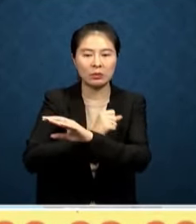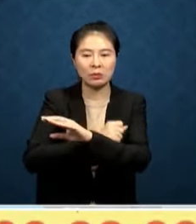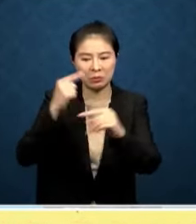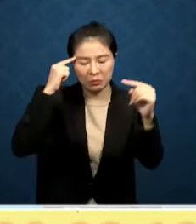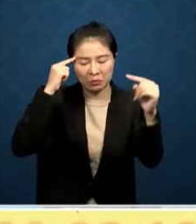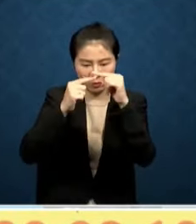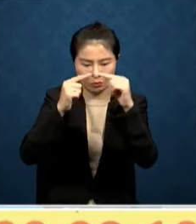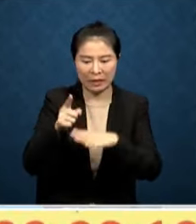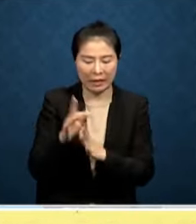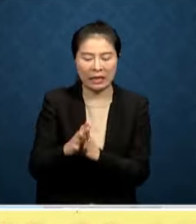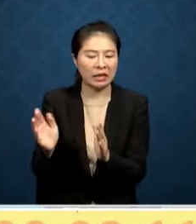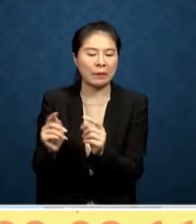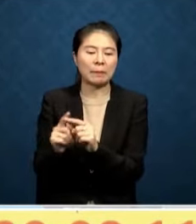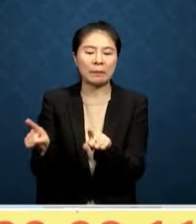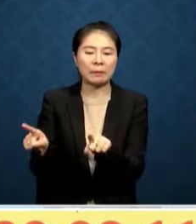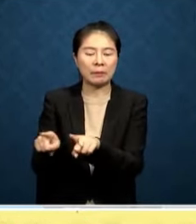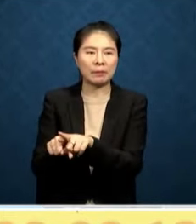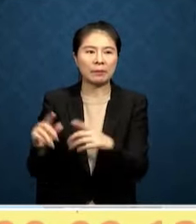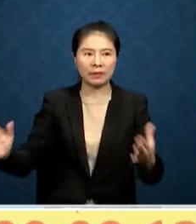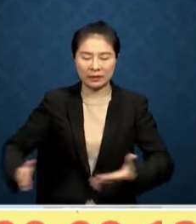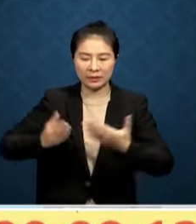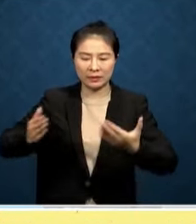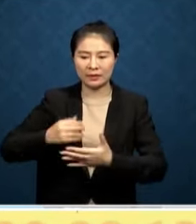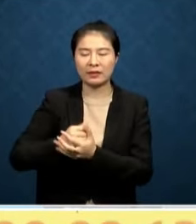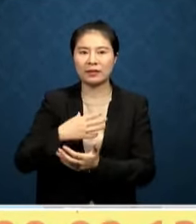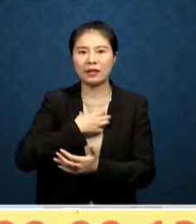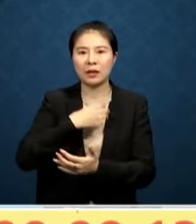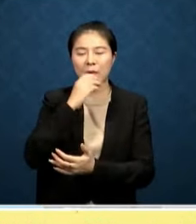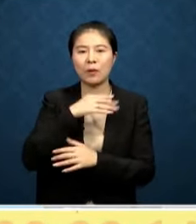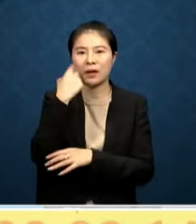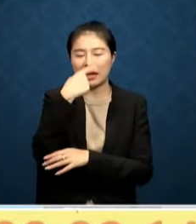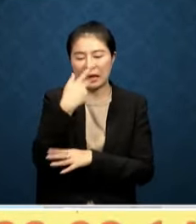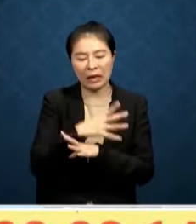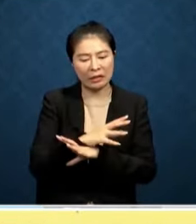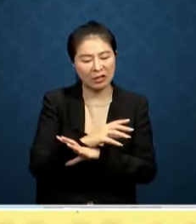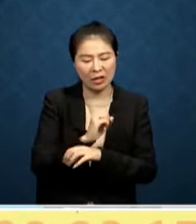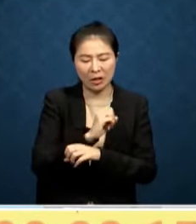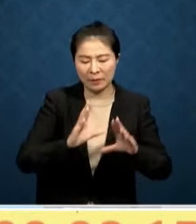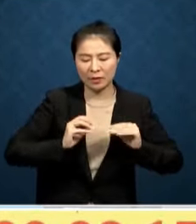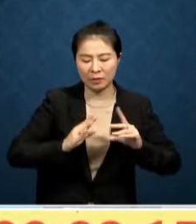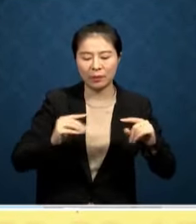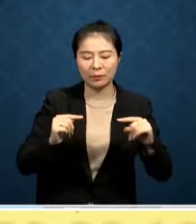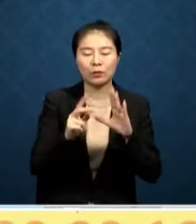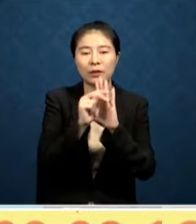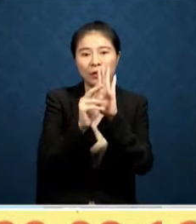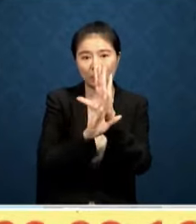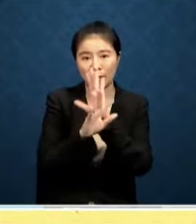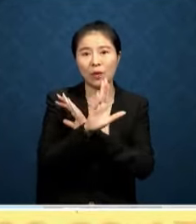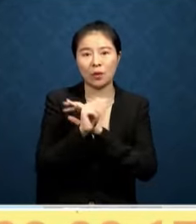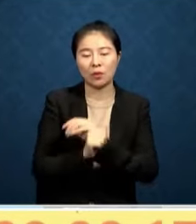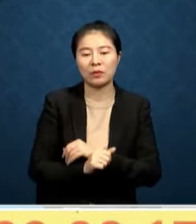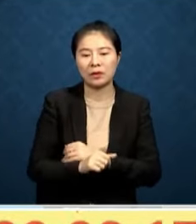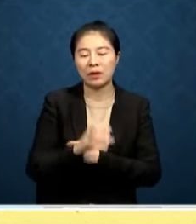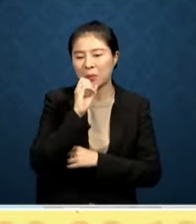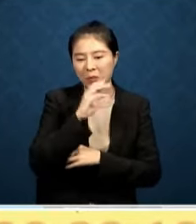ก็อยากจะให้บอกมาอย่างชัดเจนนะครับว่าใครเป็นคนขวางนโยบายของท่านนะครับแล้วอีกประการนึงนะครับซึ่งอันเนี้ยสำคัญมากเพรา